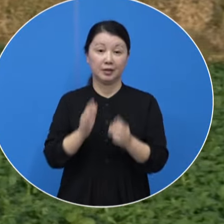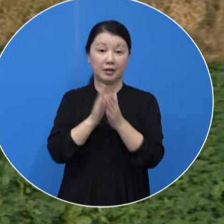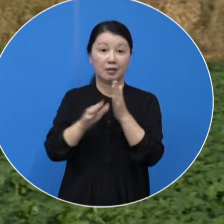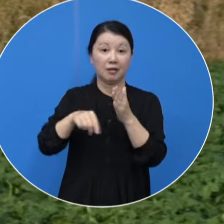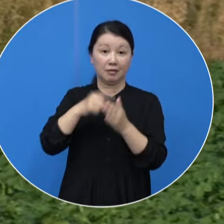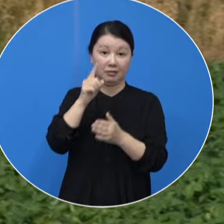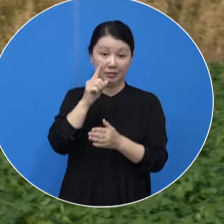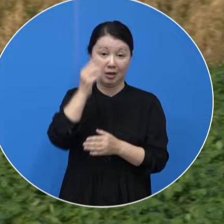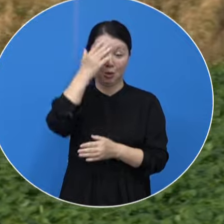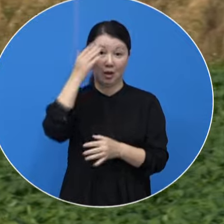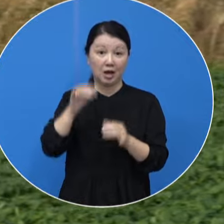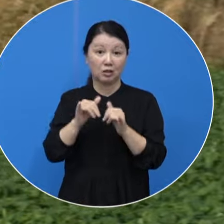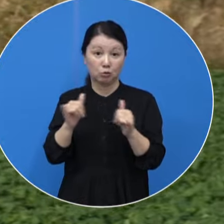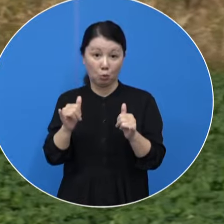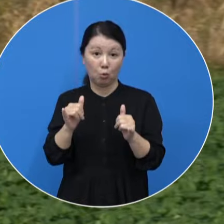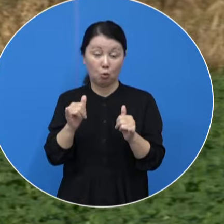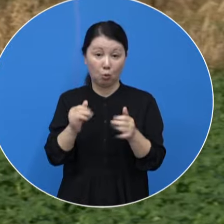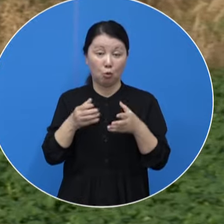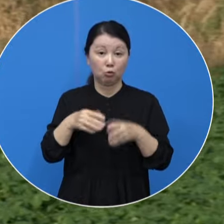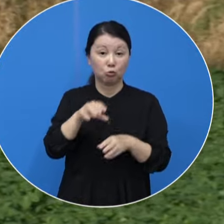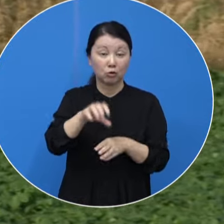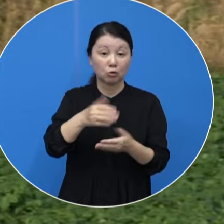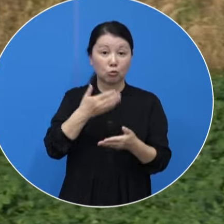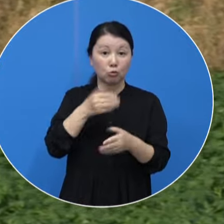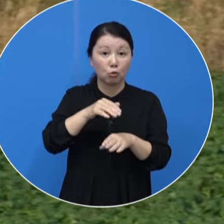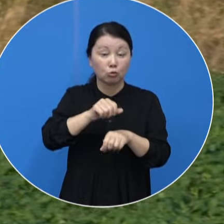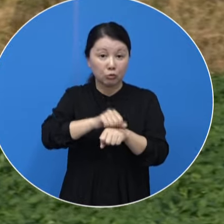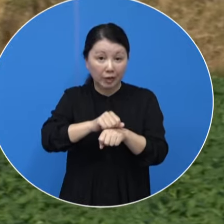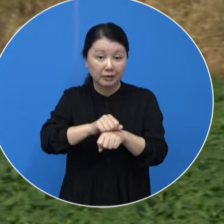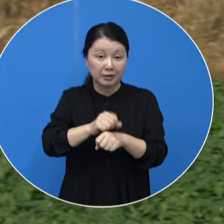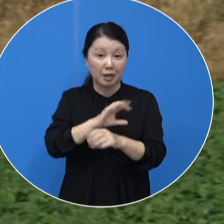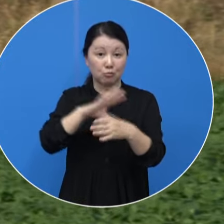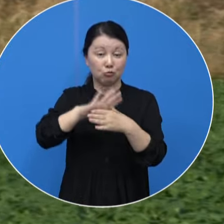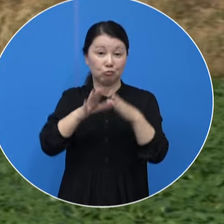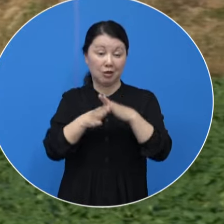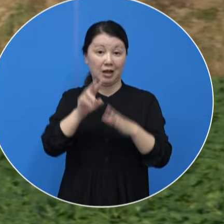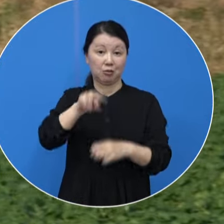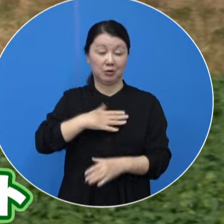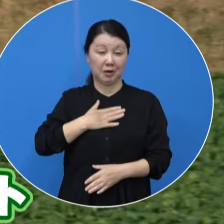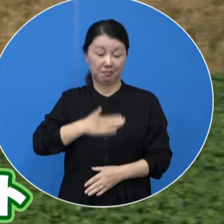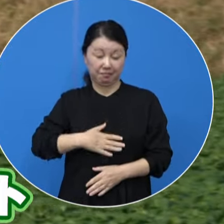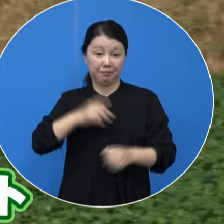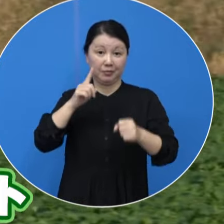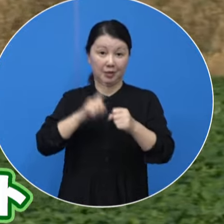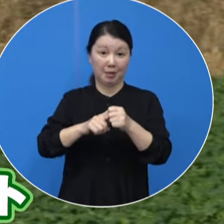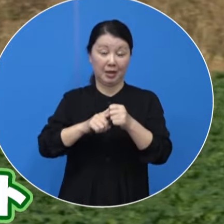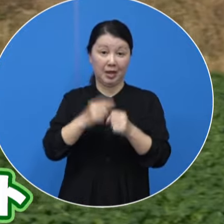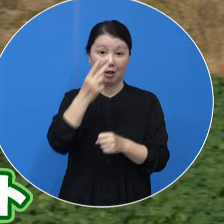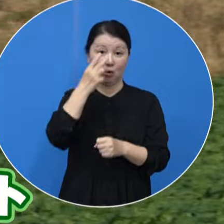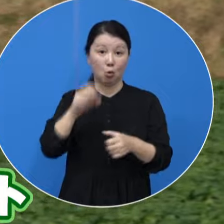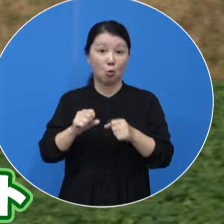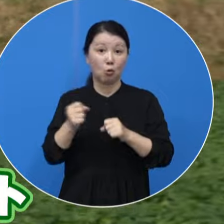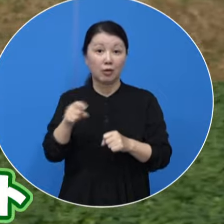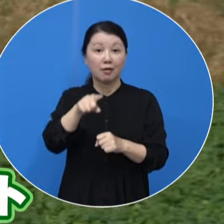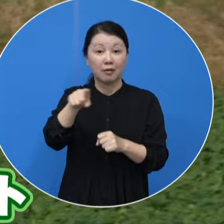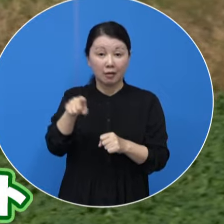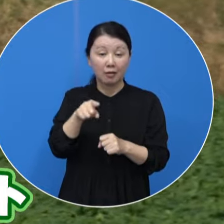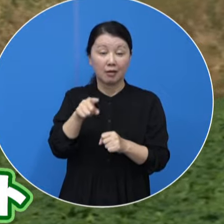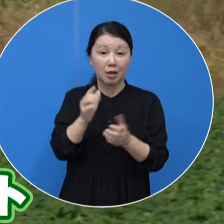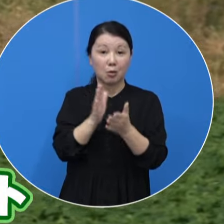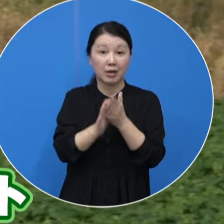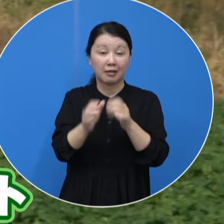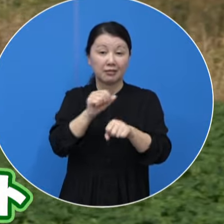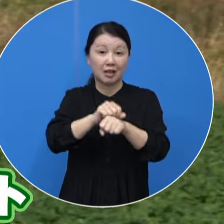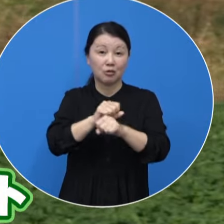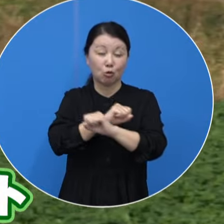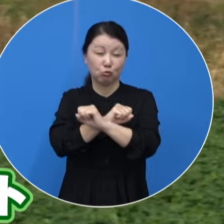県内では若い世代に郷土の食材や食文化への理解を深めてもらうため、県内の高校生を対象に県